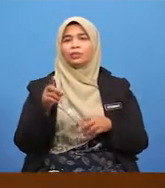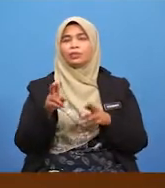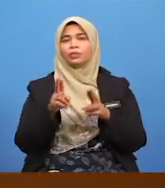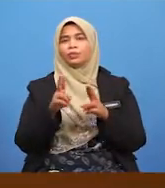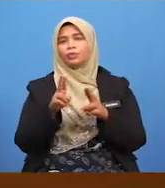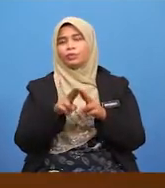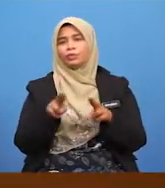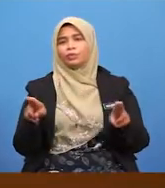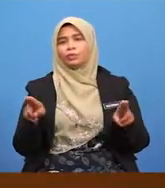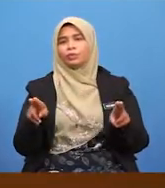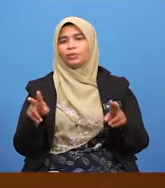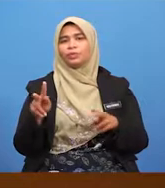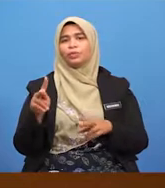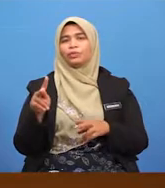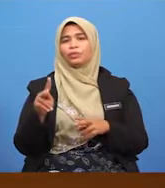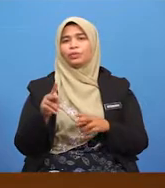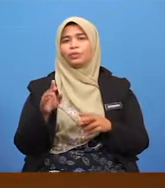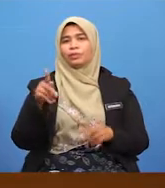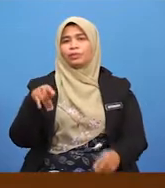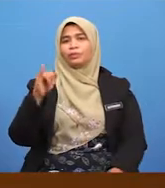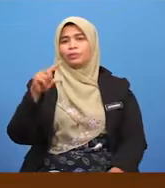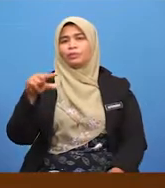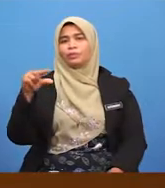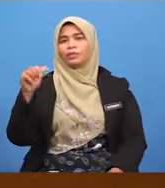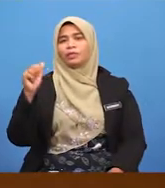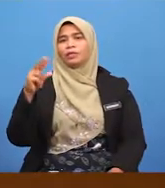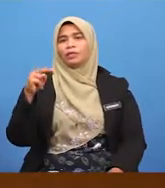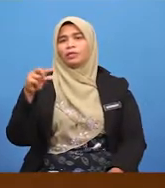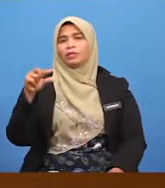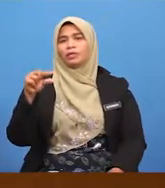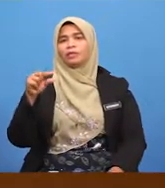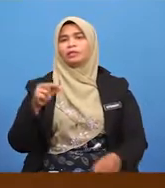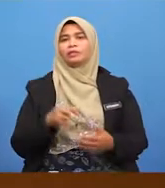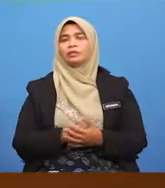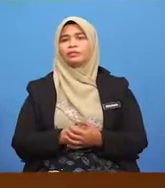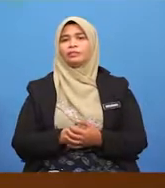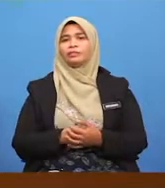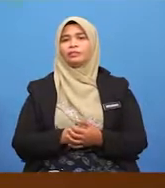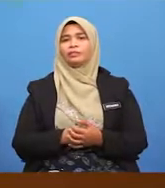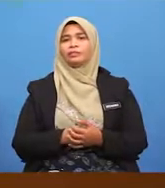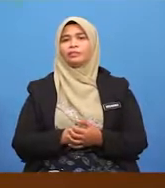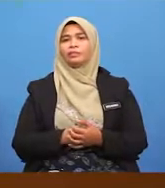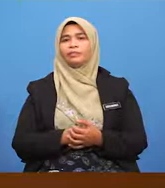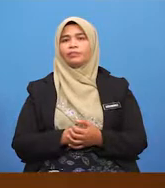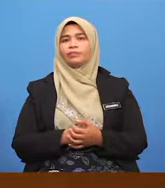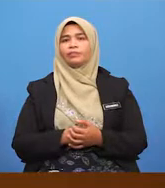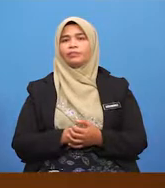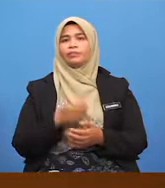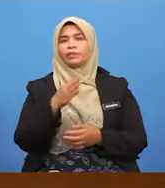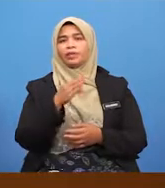keliling pinggang untuk bahagia getah ukurannya elah 3/4 seliding pinggang